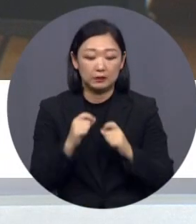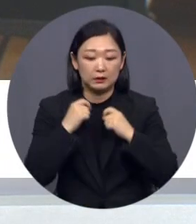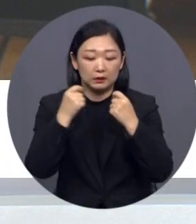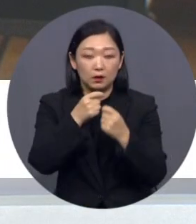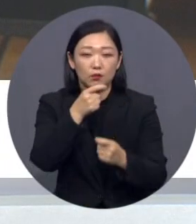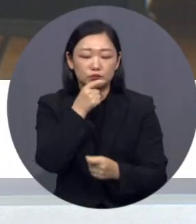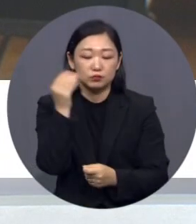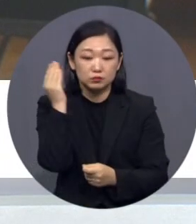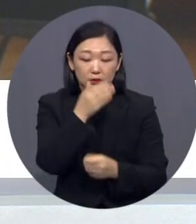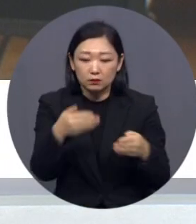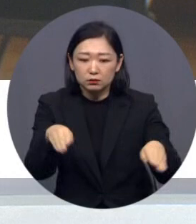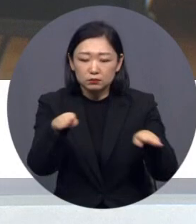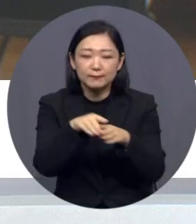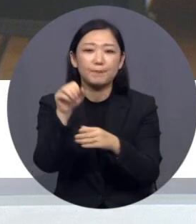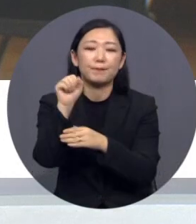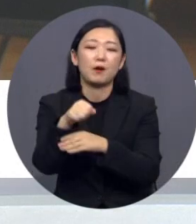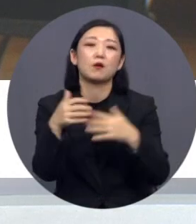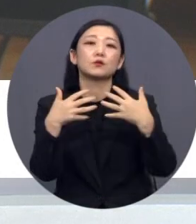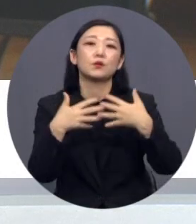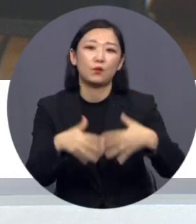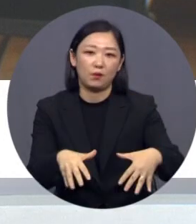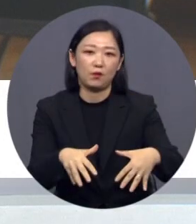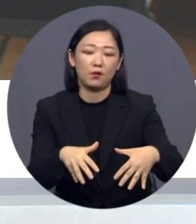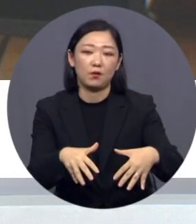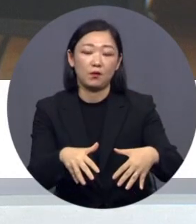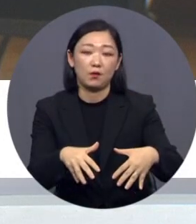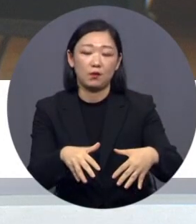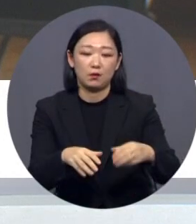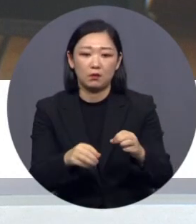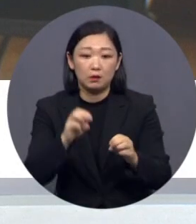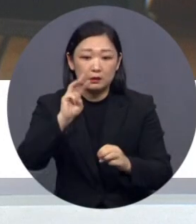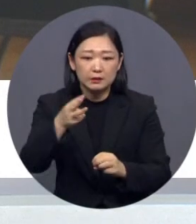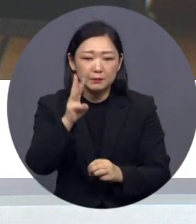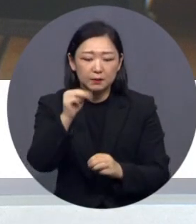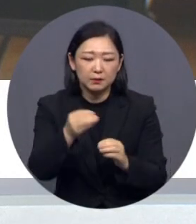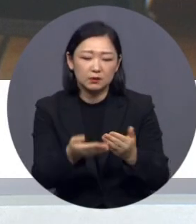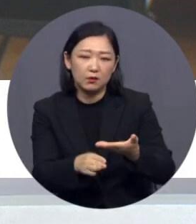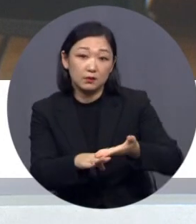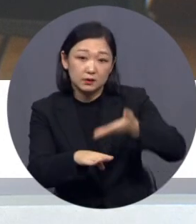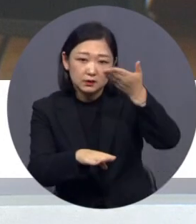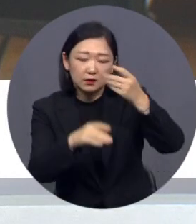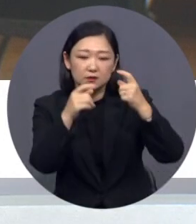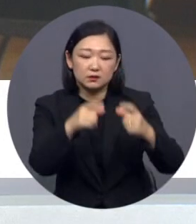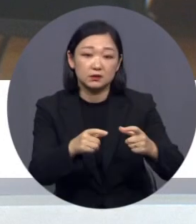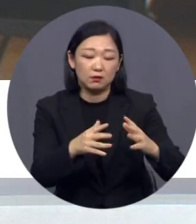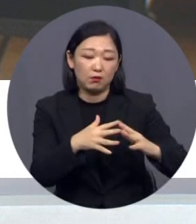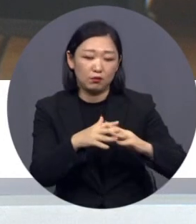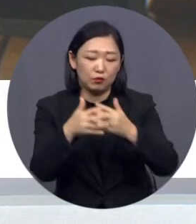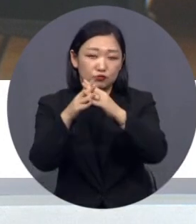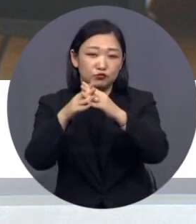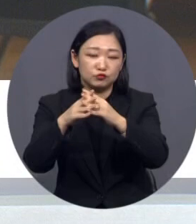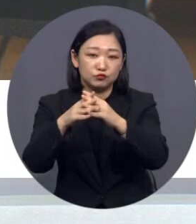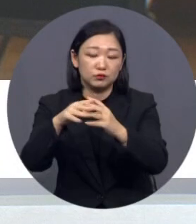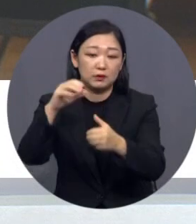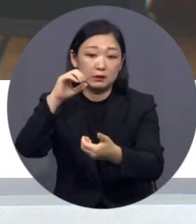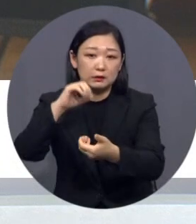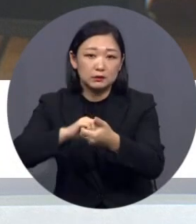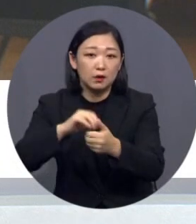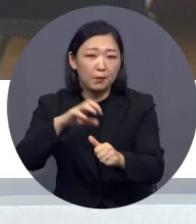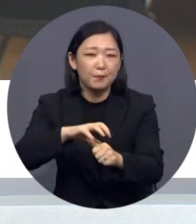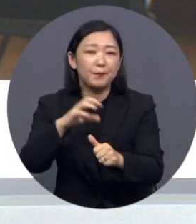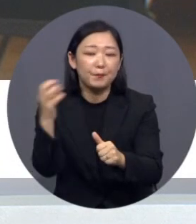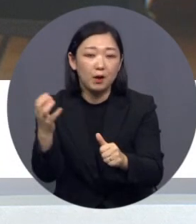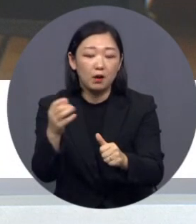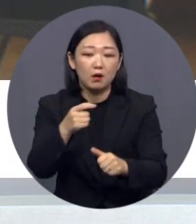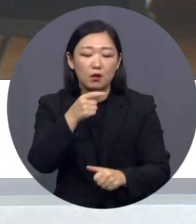하수 처리 시설을 허용하는 조건으로 표고 300m 이상 지역에 건축 제한을 풀어주는 대신